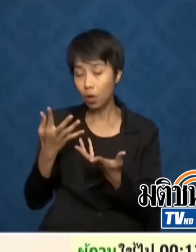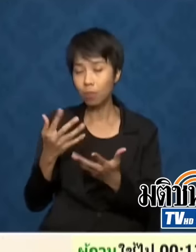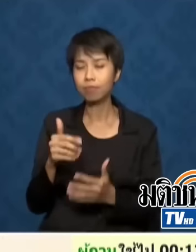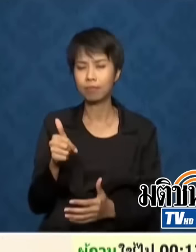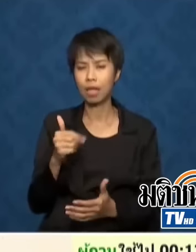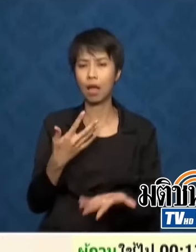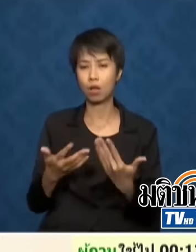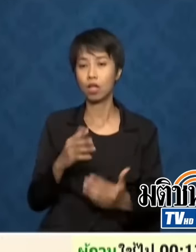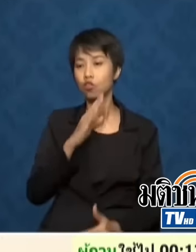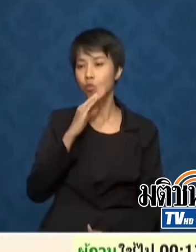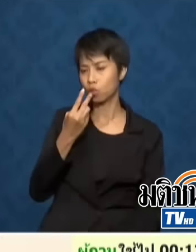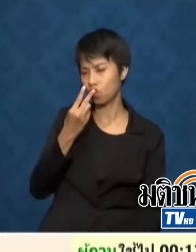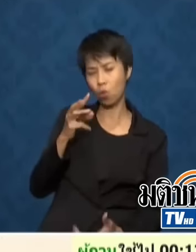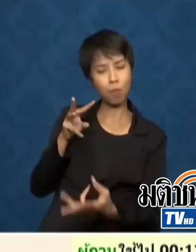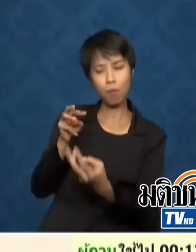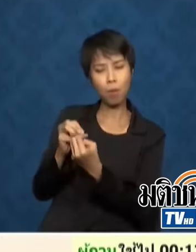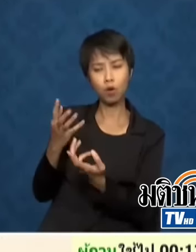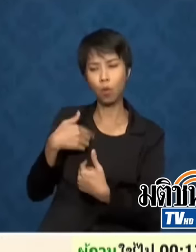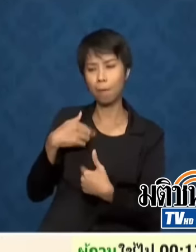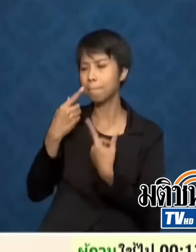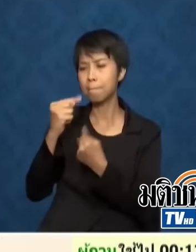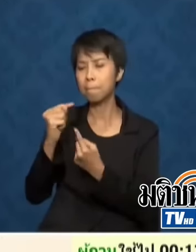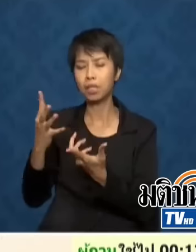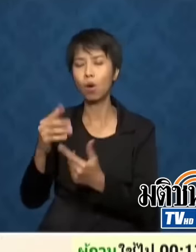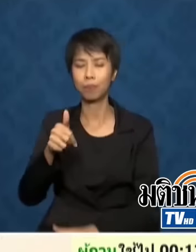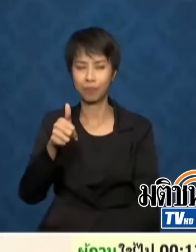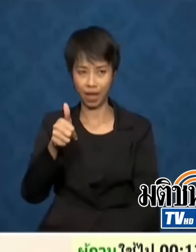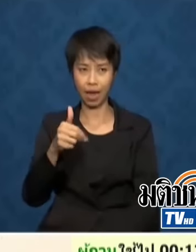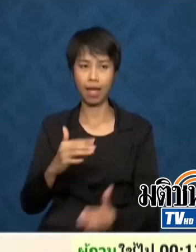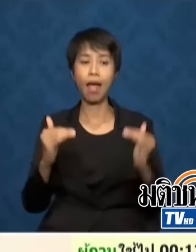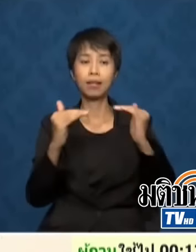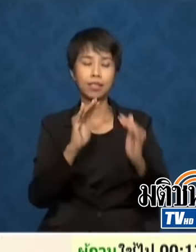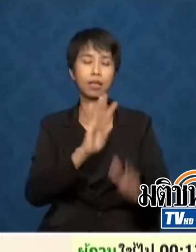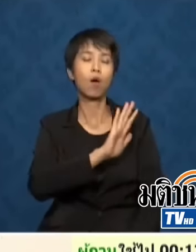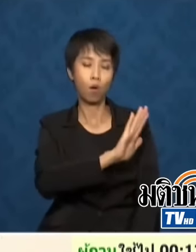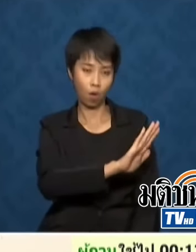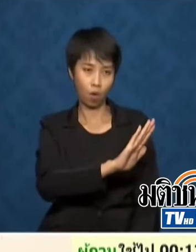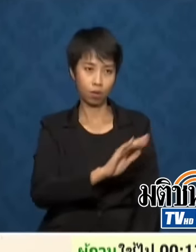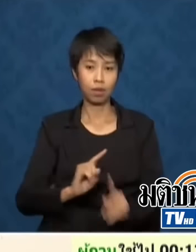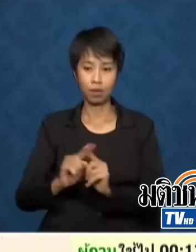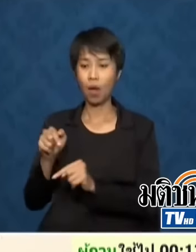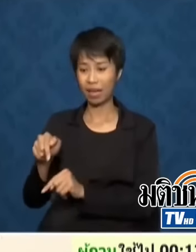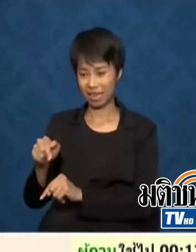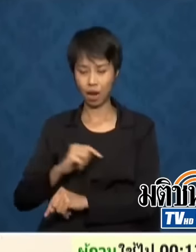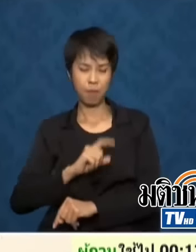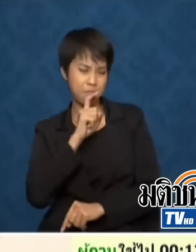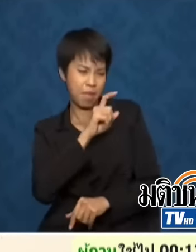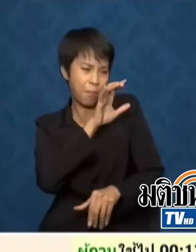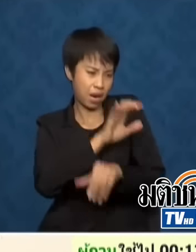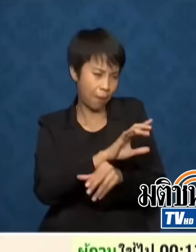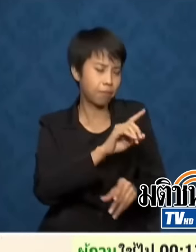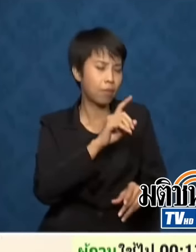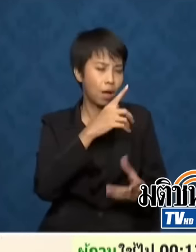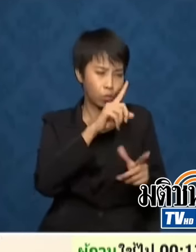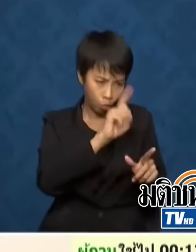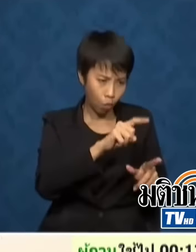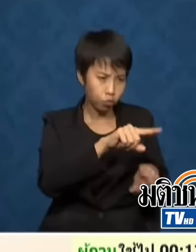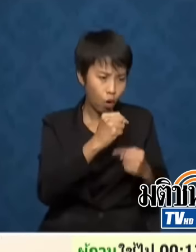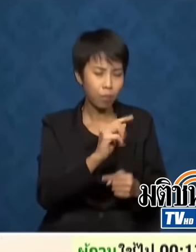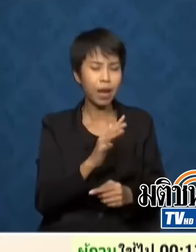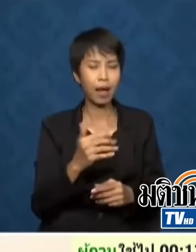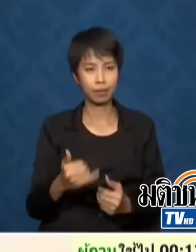ถ้าเห็นว่าไม่ควรตอบนะครับอันนี้ก็เป็นสิทธิ์ท่านรัฐมนตรีเพราะนั้นท่านมาเค้นให้ตอบเดี๋ยวกระทู้ก็ไม่จบครับมีกระทู้อื่น